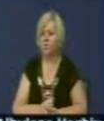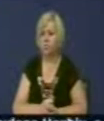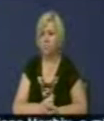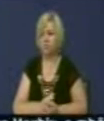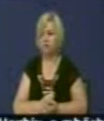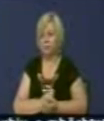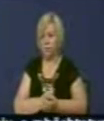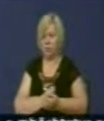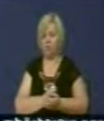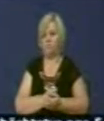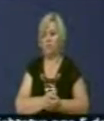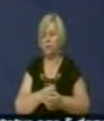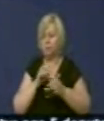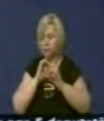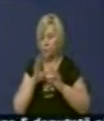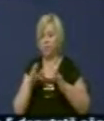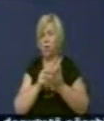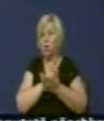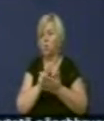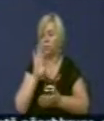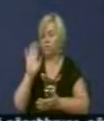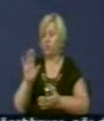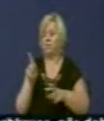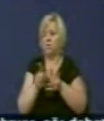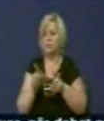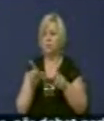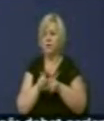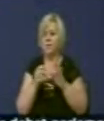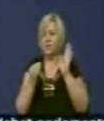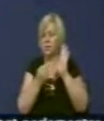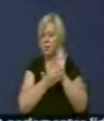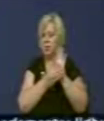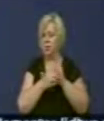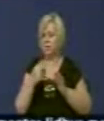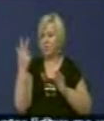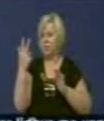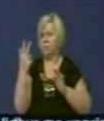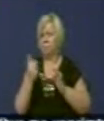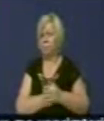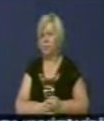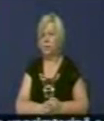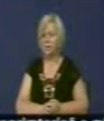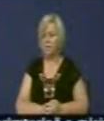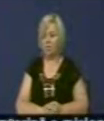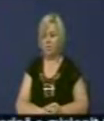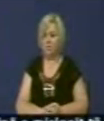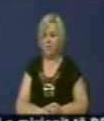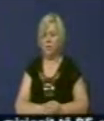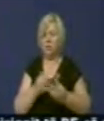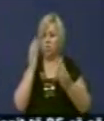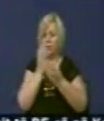se sa për t'i korrigjuar institucionet e Kosovës, fuqitë ekzekutive të EULEX-it janë aty për